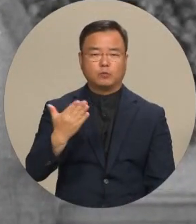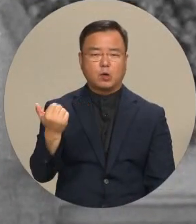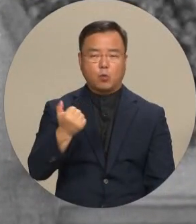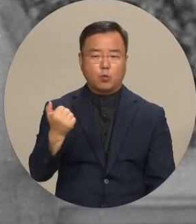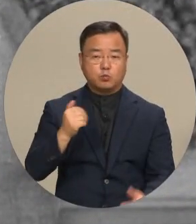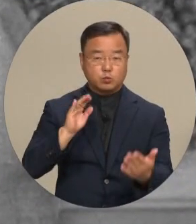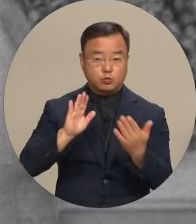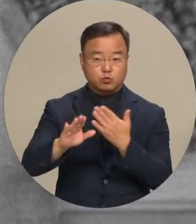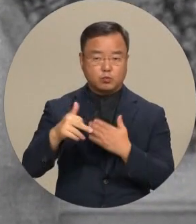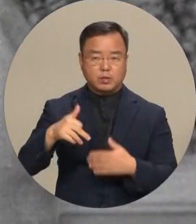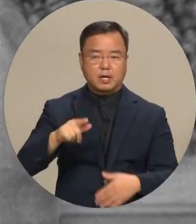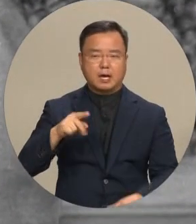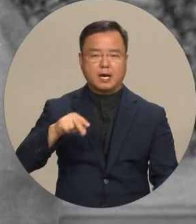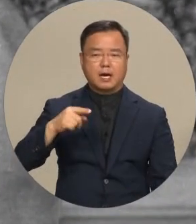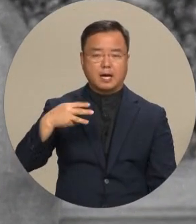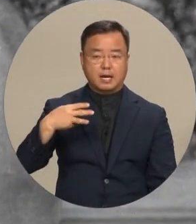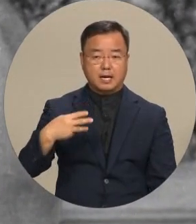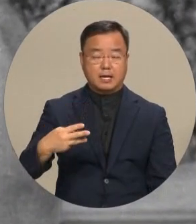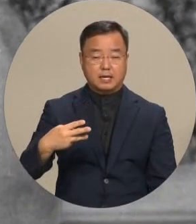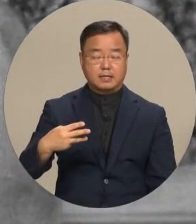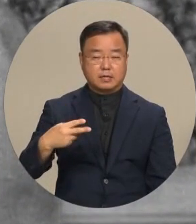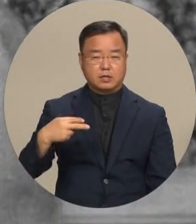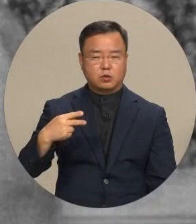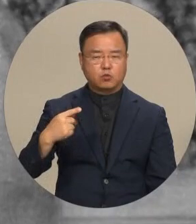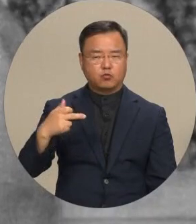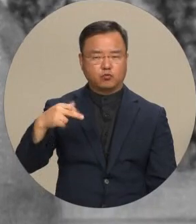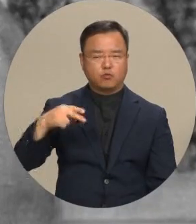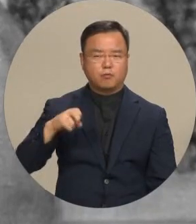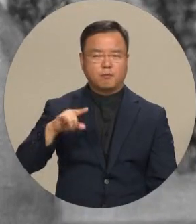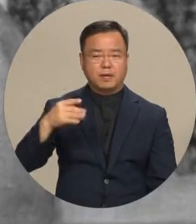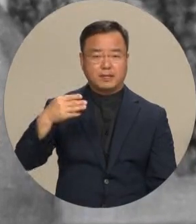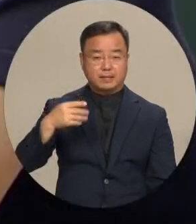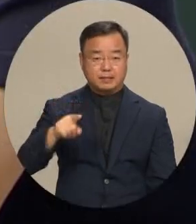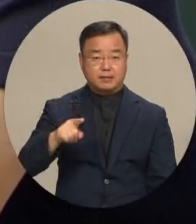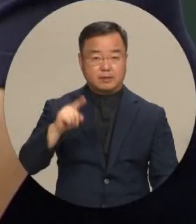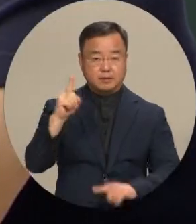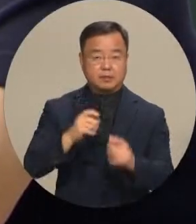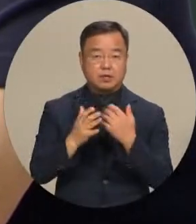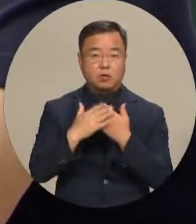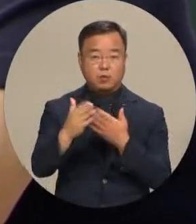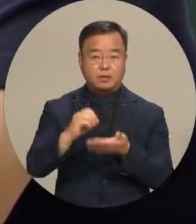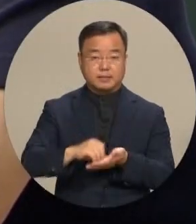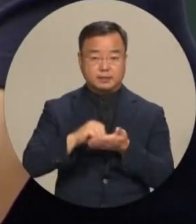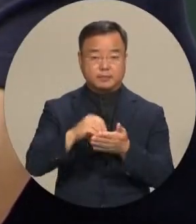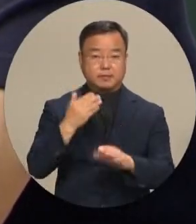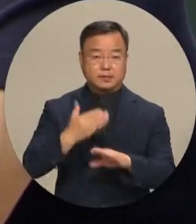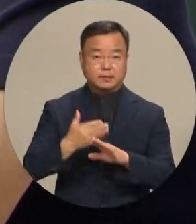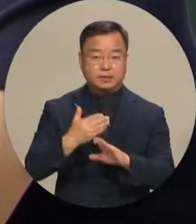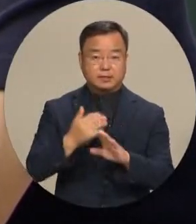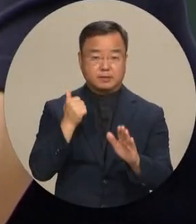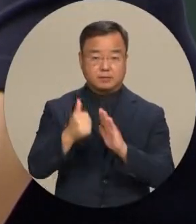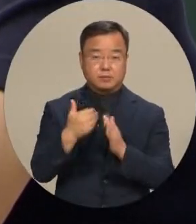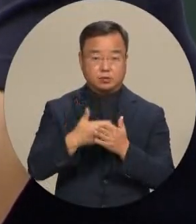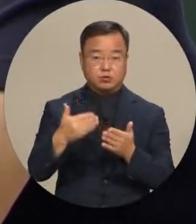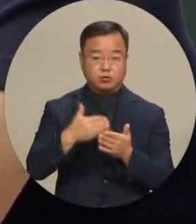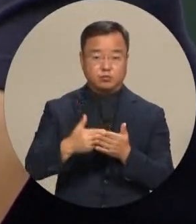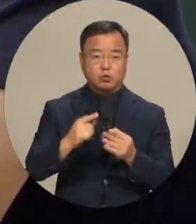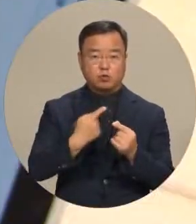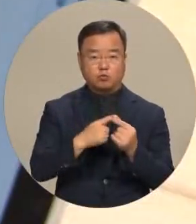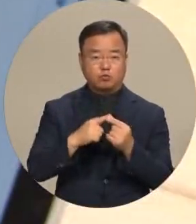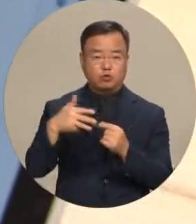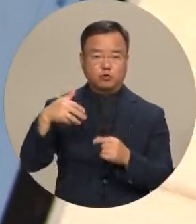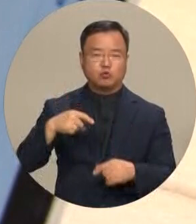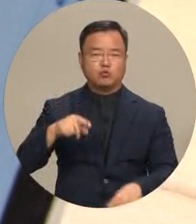후반엔 카셀 도큐멘타라는 세계적인 현대미술재전에 참가하면서 또 다른 대표작 문자추상의 근본이